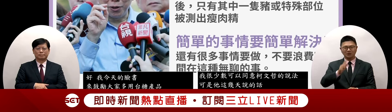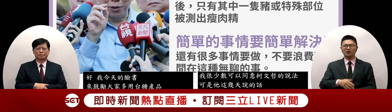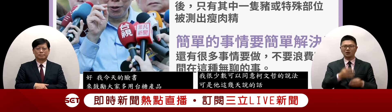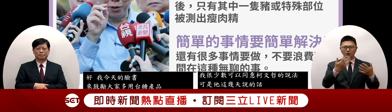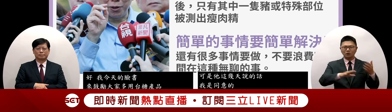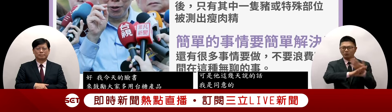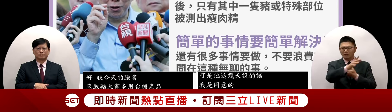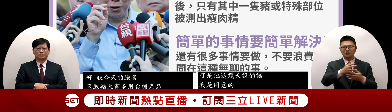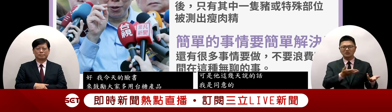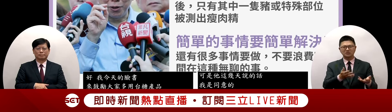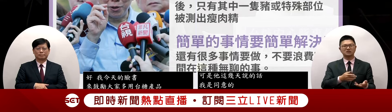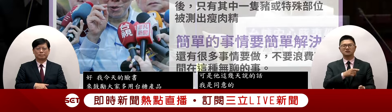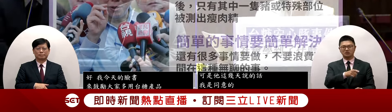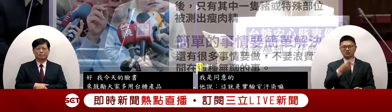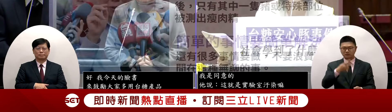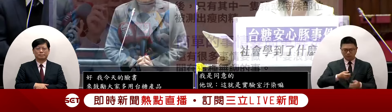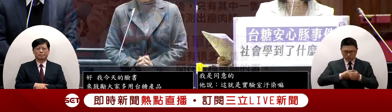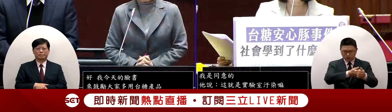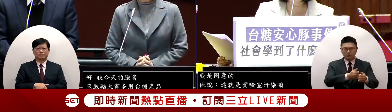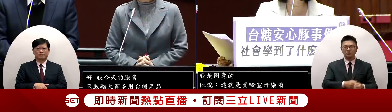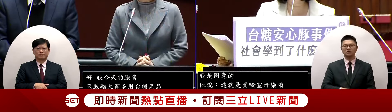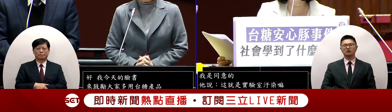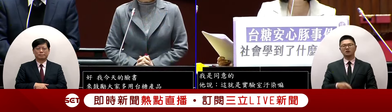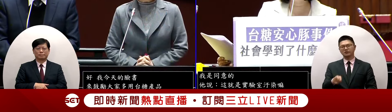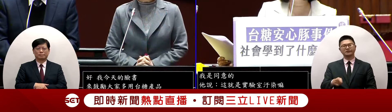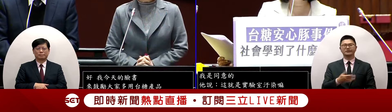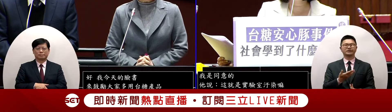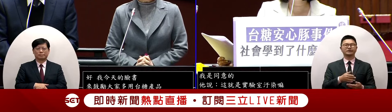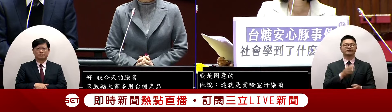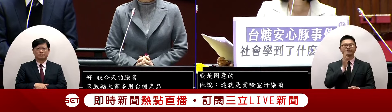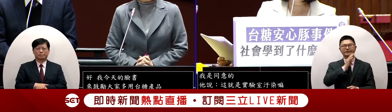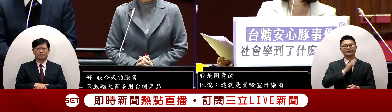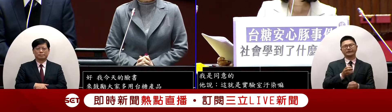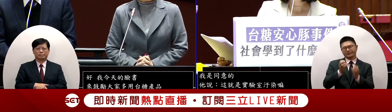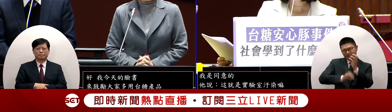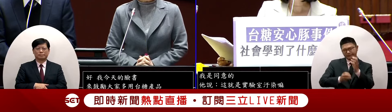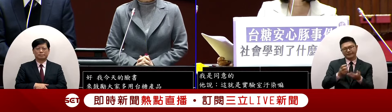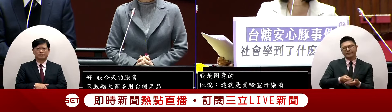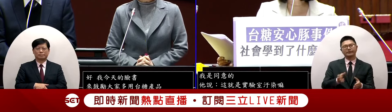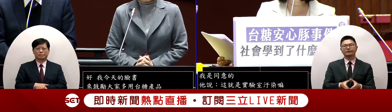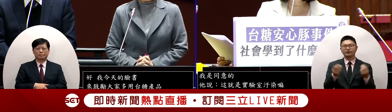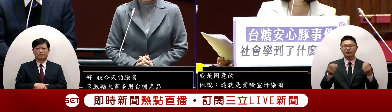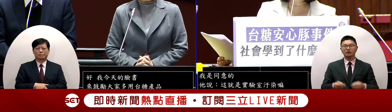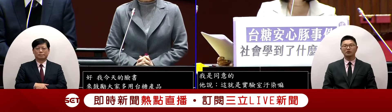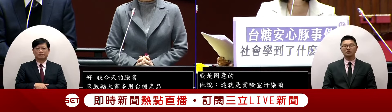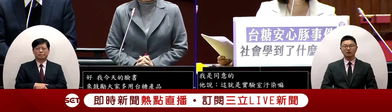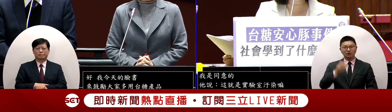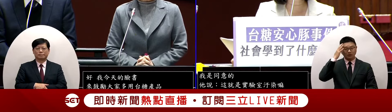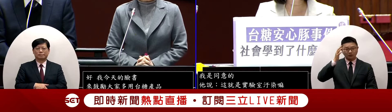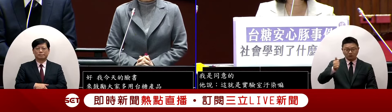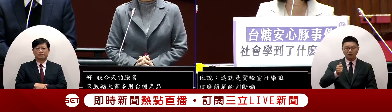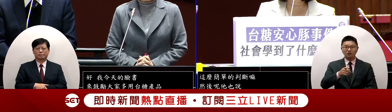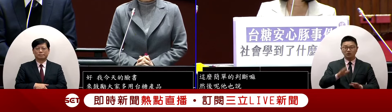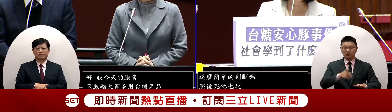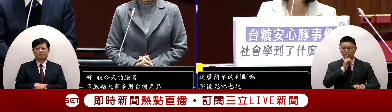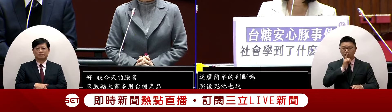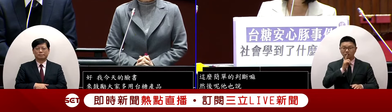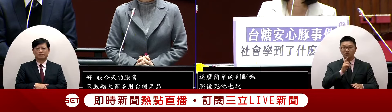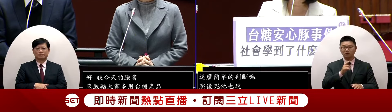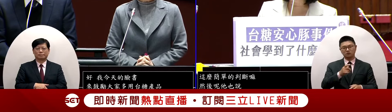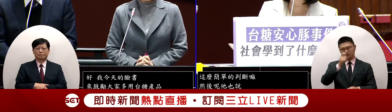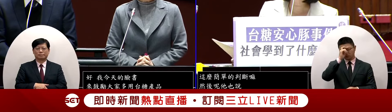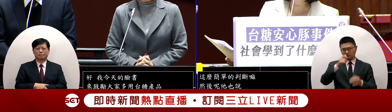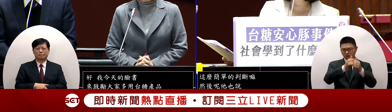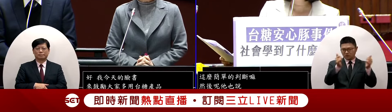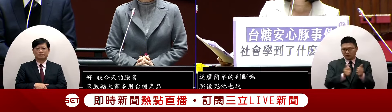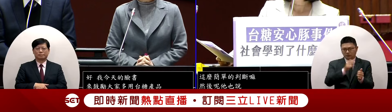间在这种无聊的事，就是麦克不敌不告不亏灰啦。所以柯文哲主席讲的话，我也希望民众党的委员们